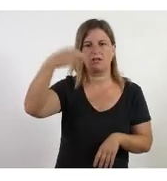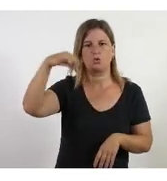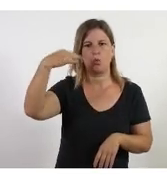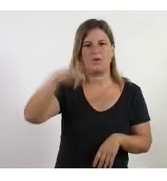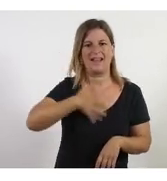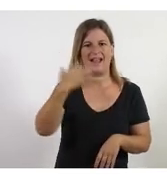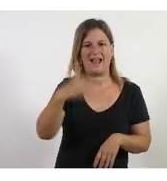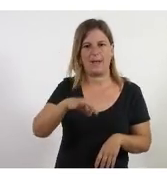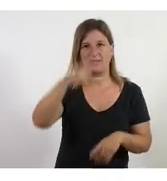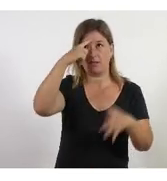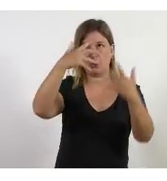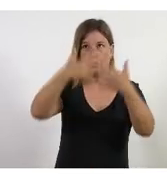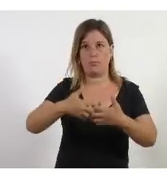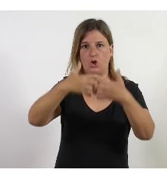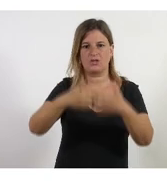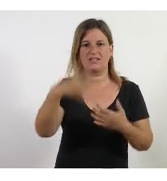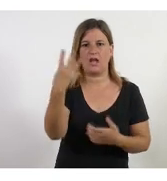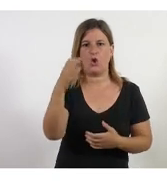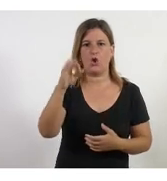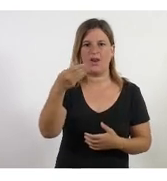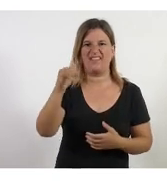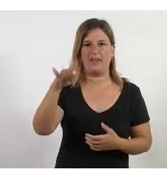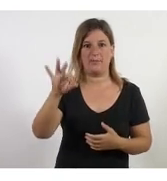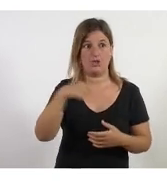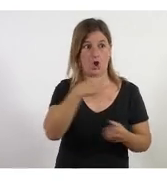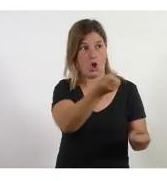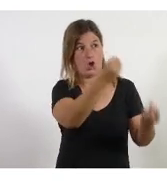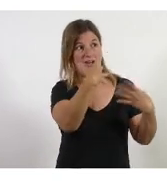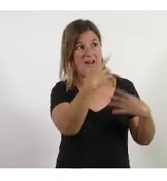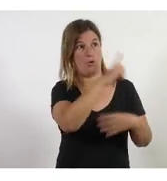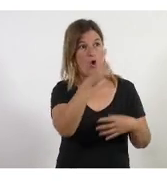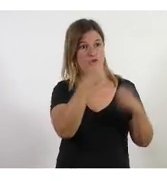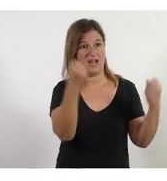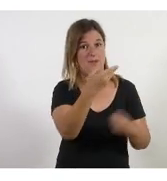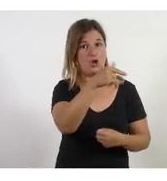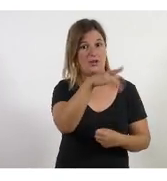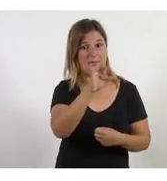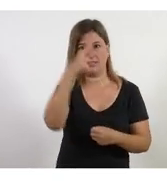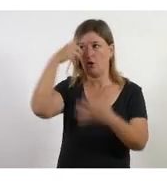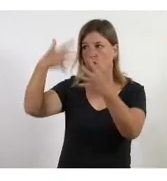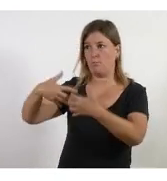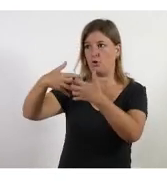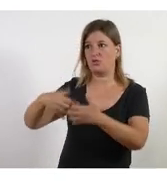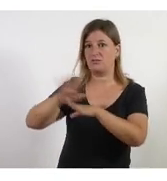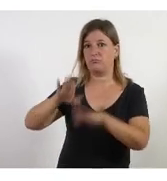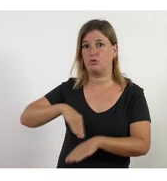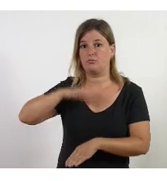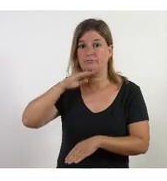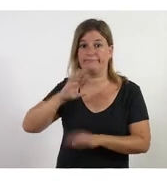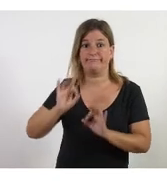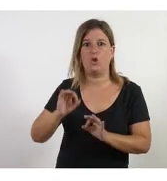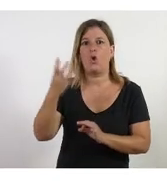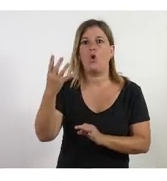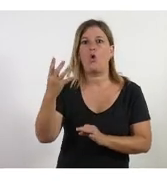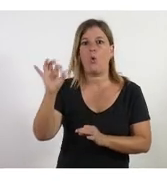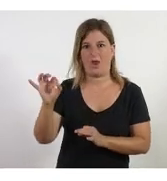de processar-ne 40 bits. En rebem 11 milions de bits i som capaços de processar-ne 40. Això què vol